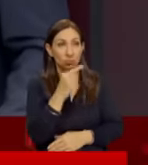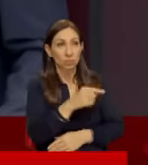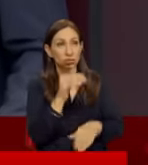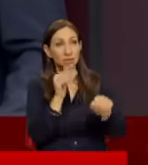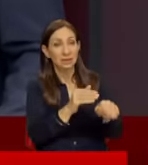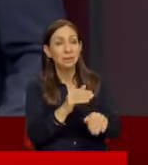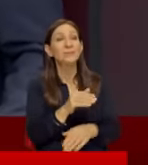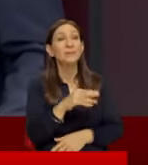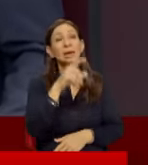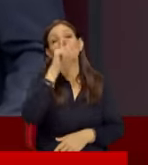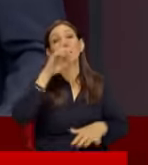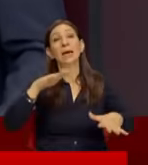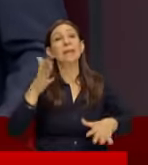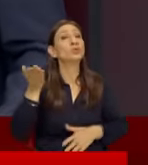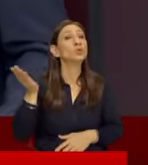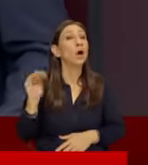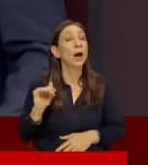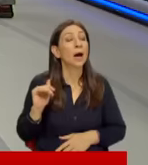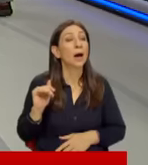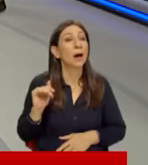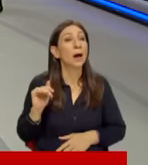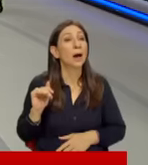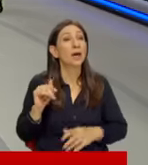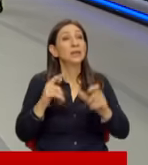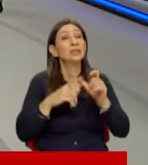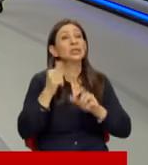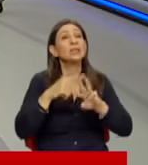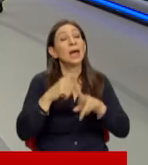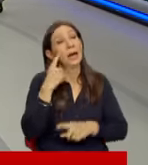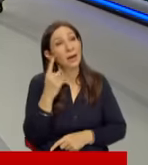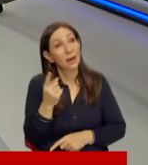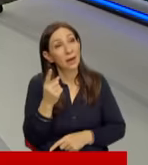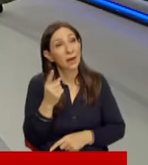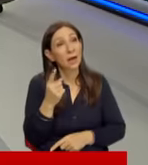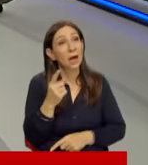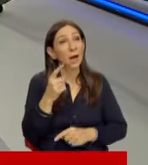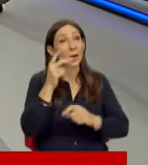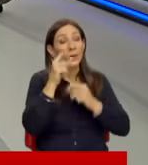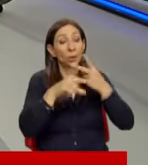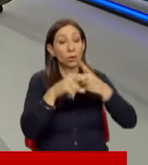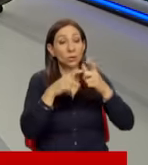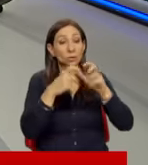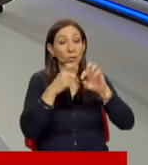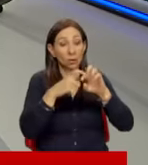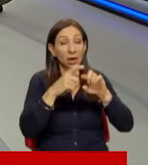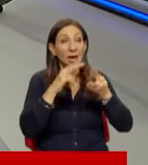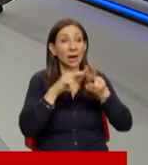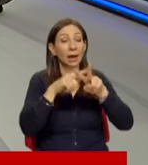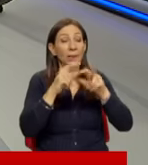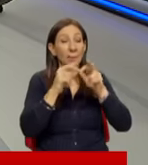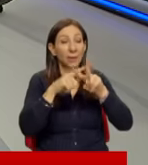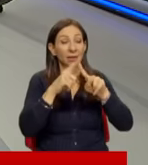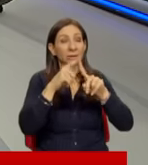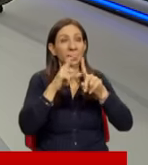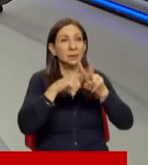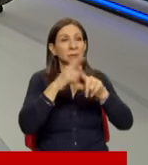destek gördü. Kartal'dan sonra bakalım Şile'ye gidelim. Özgür Kabadayı